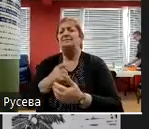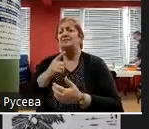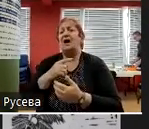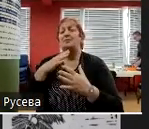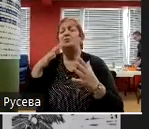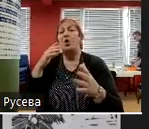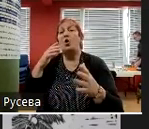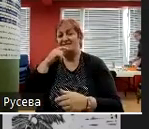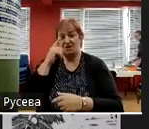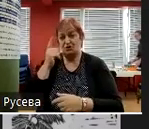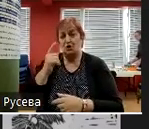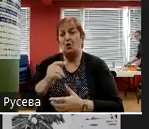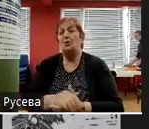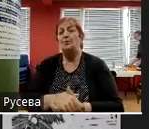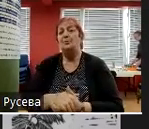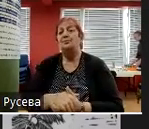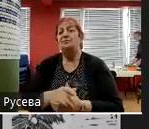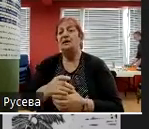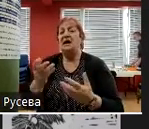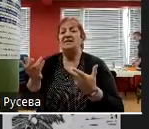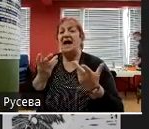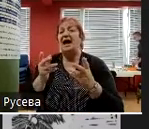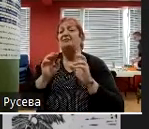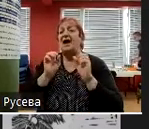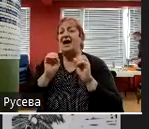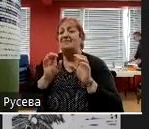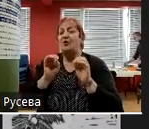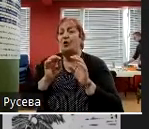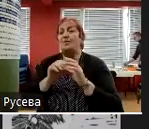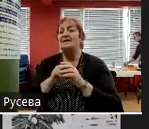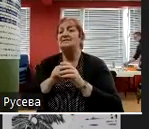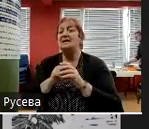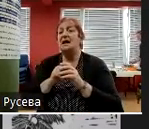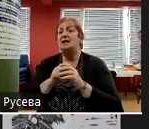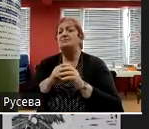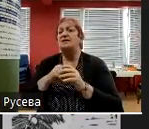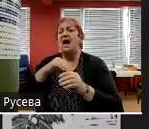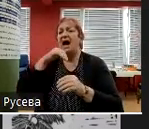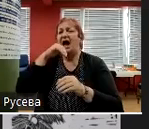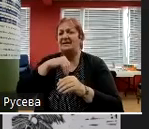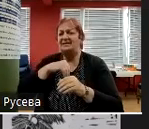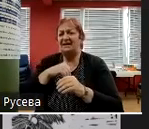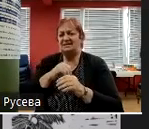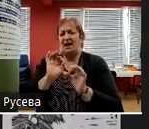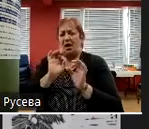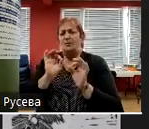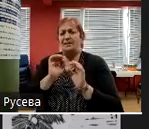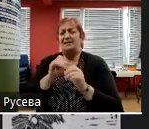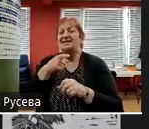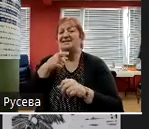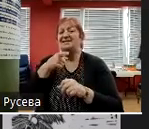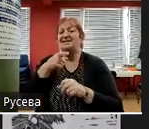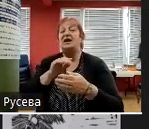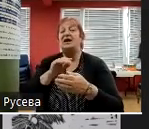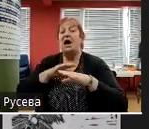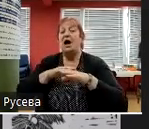важно, и някаква информация или характеристика за съответния документ. Ако трябва